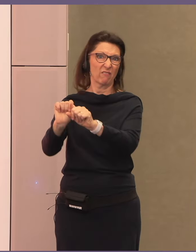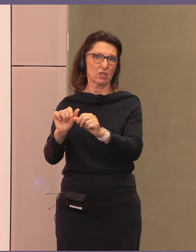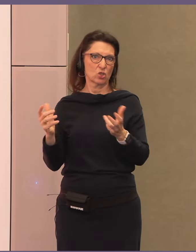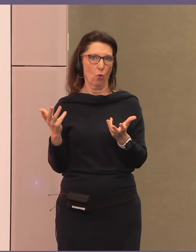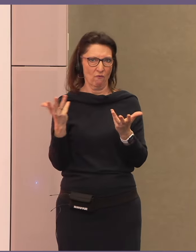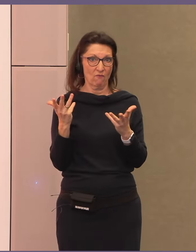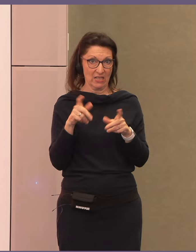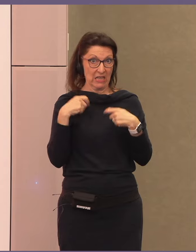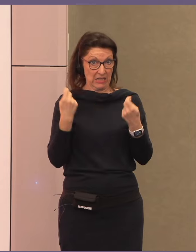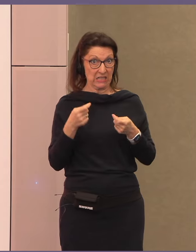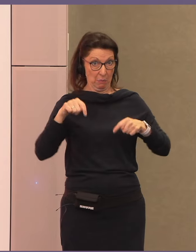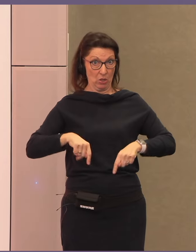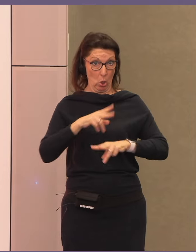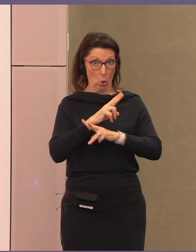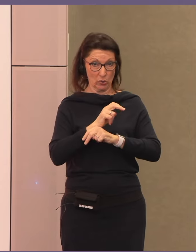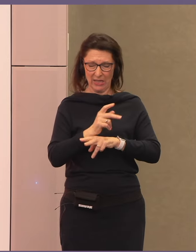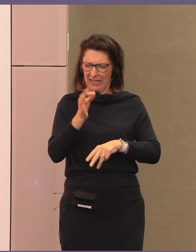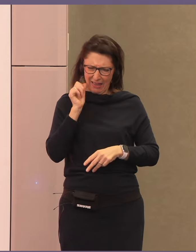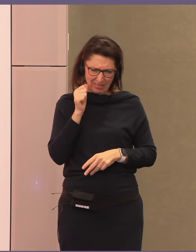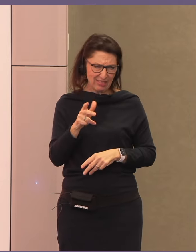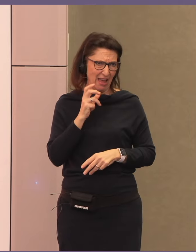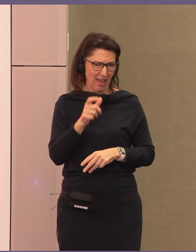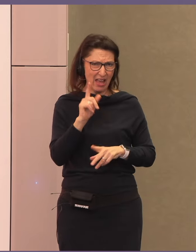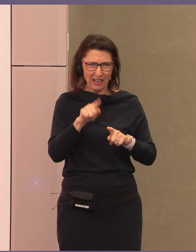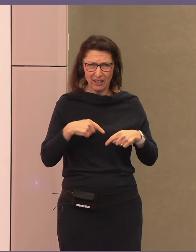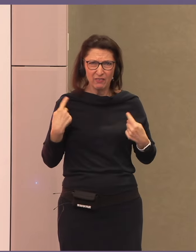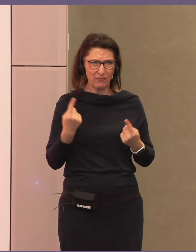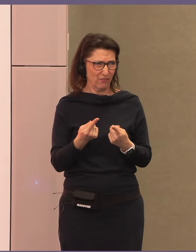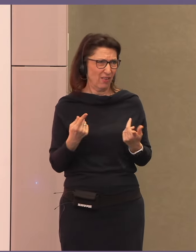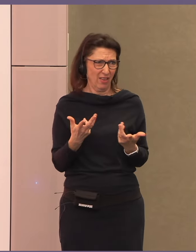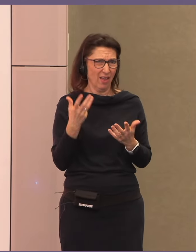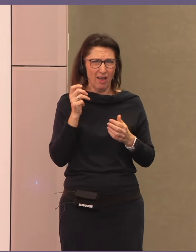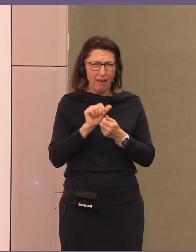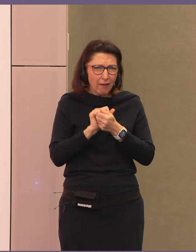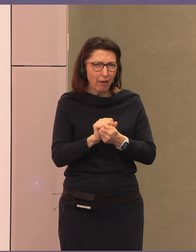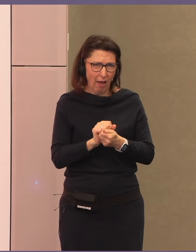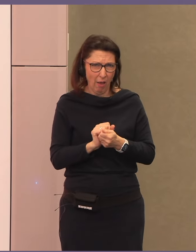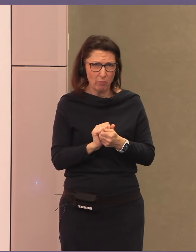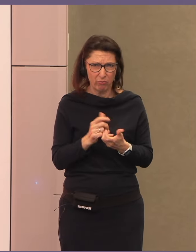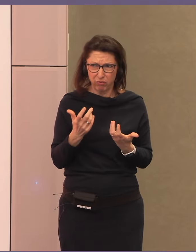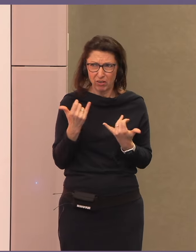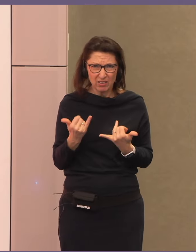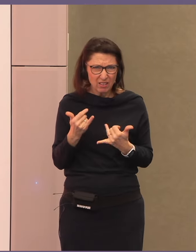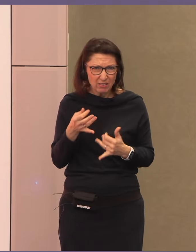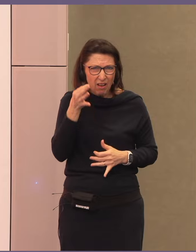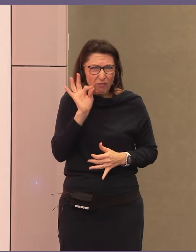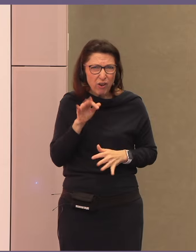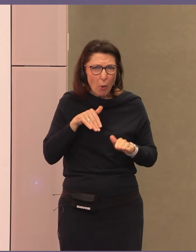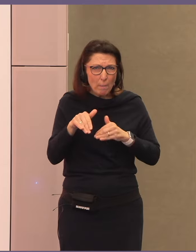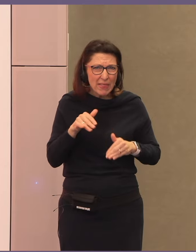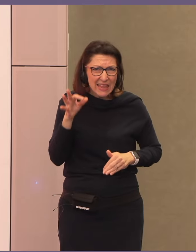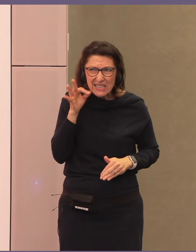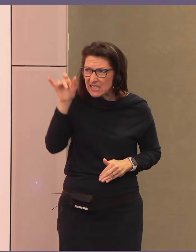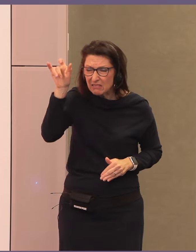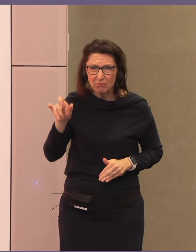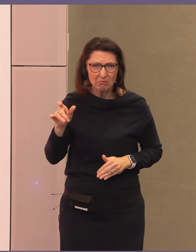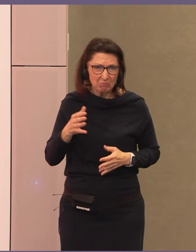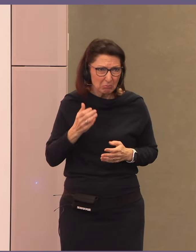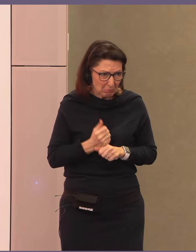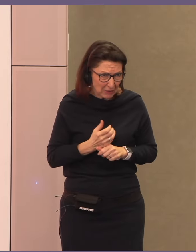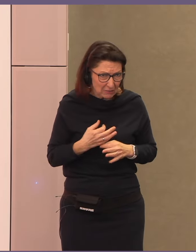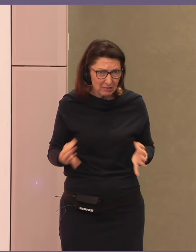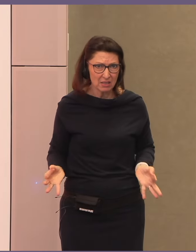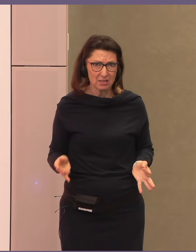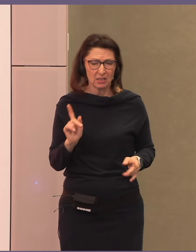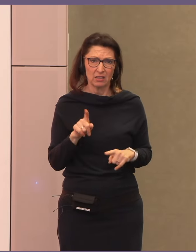anbelangt, dieser tagtägliche Kampf gegenüber mit einer Frauenministerin, die untätig ist, wo wir den